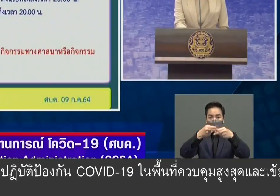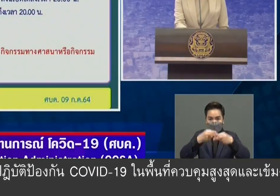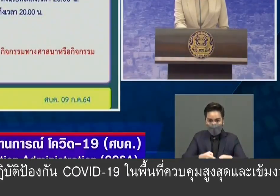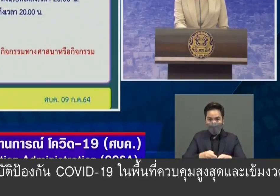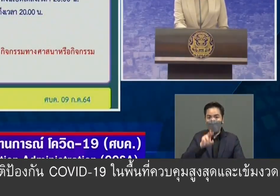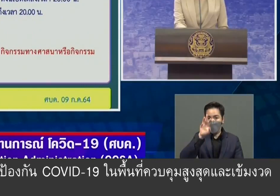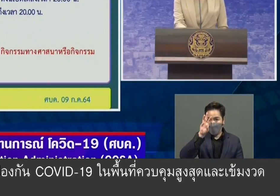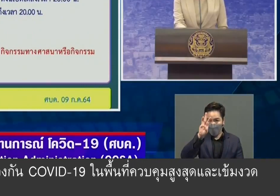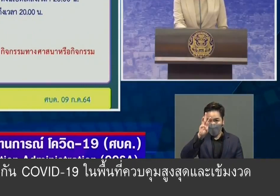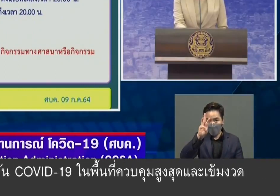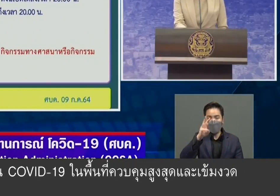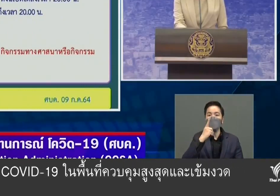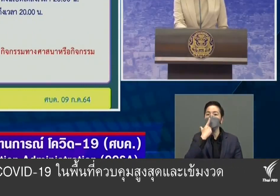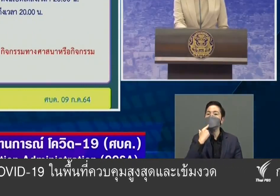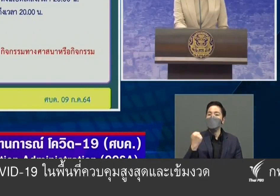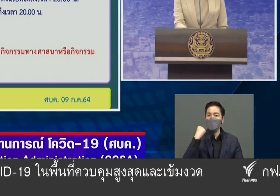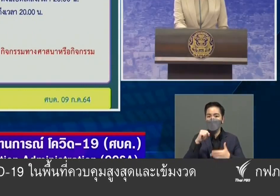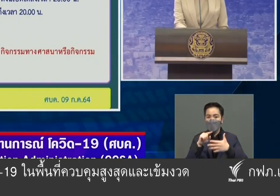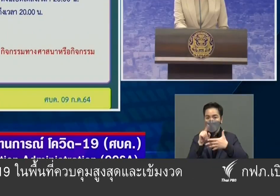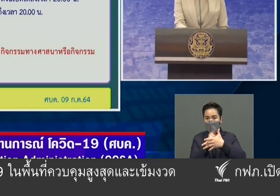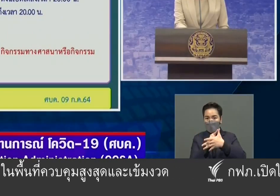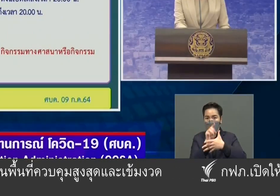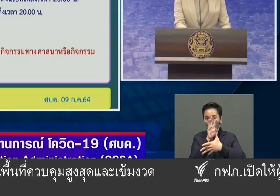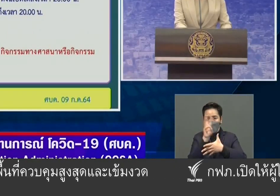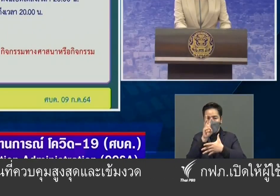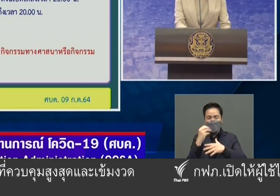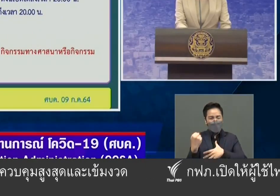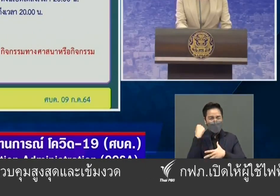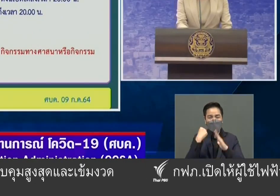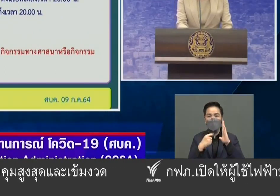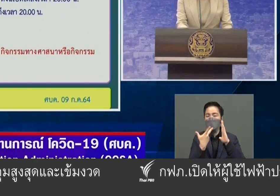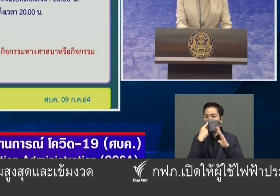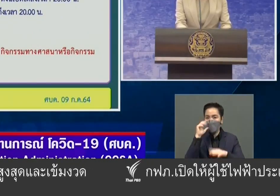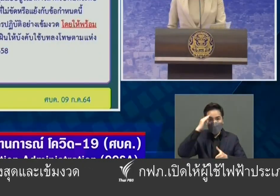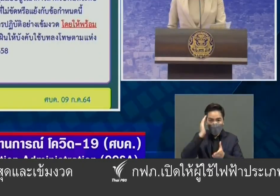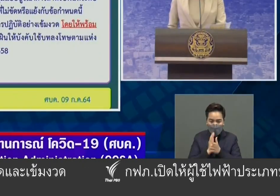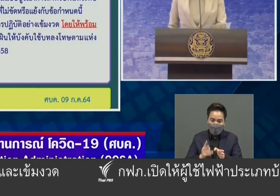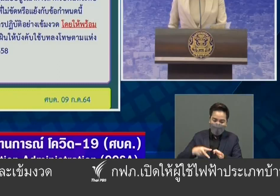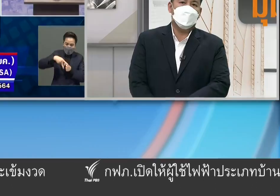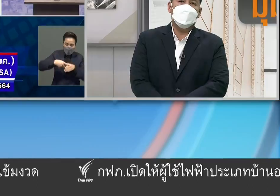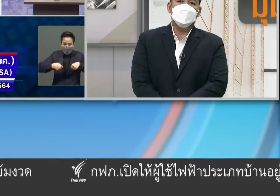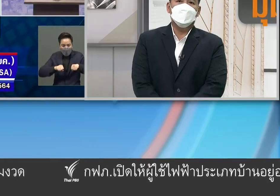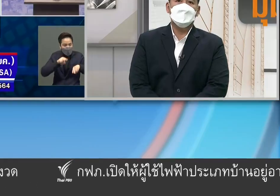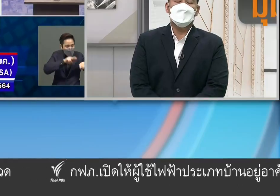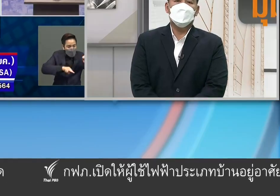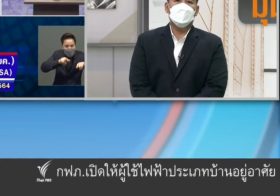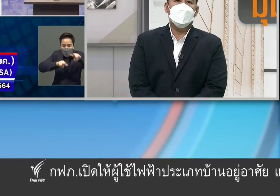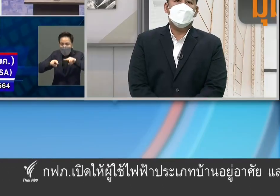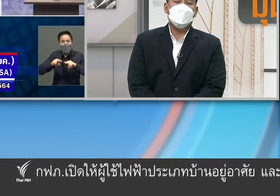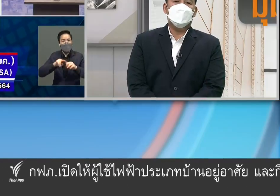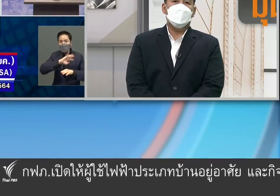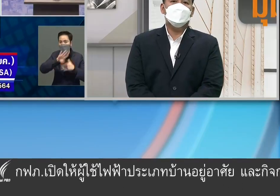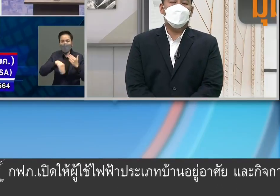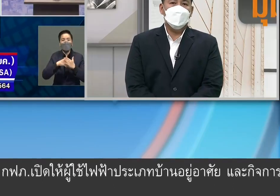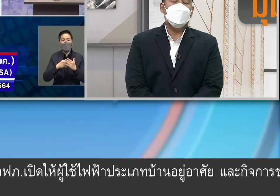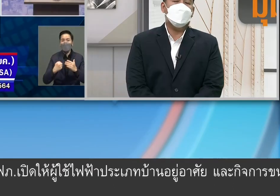ยมีแรงกดดันทางการเมืองว่ากันด้วยเรื่องของเกมการเมืองมาก่อนอยู่แล้วพอมาเจอกระแสด้านงานสาธารณสุขดูเหมือนว่